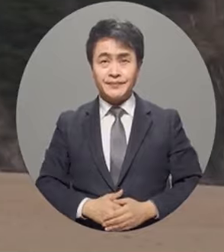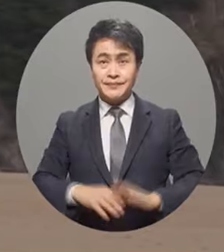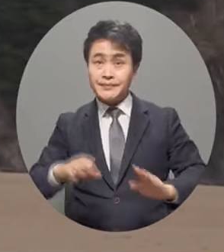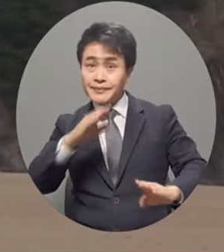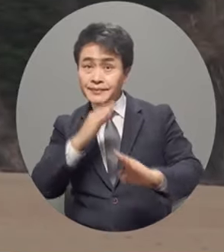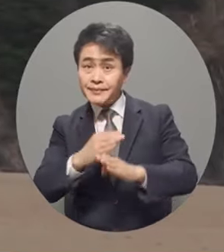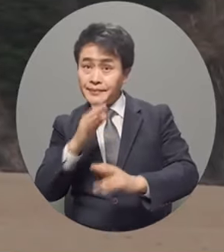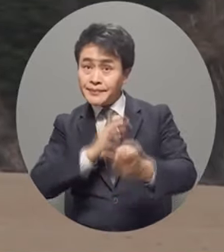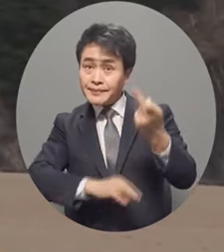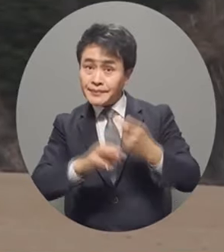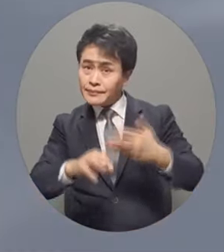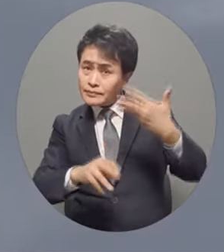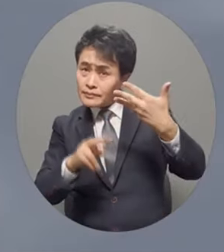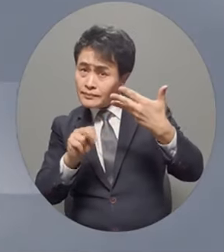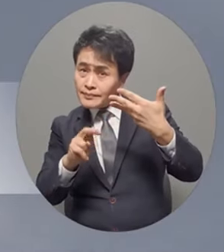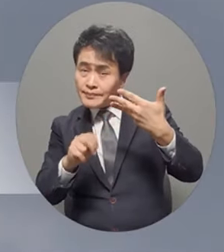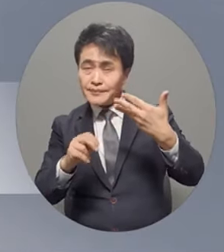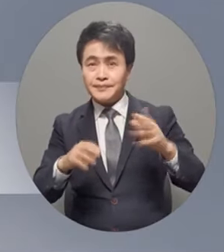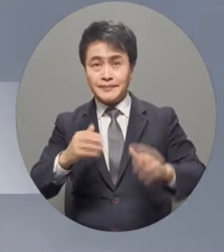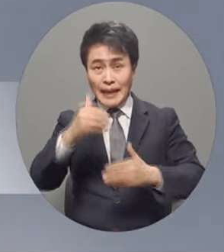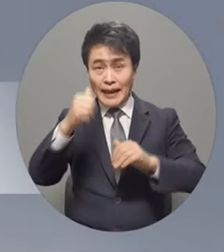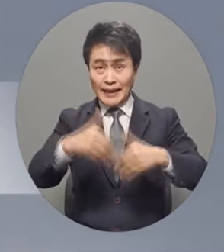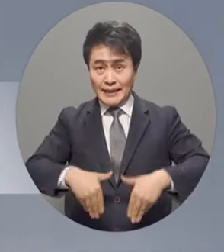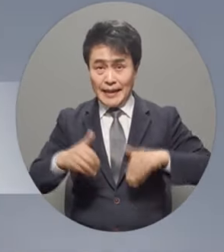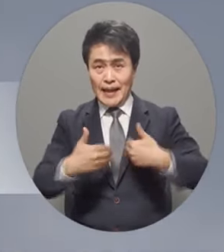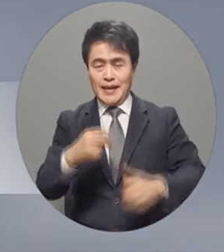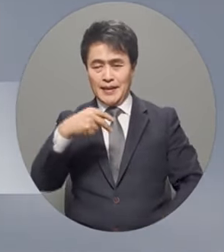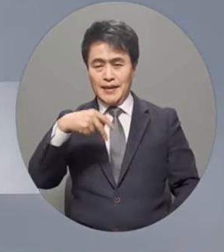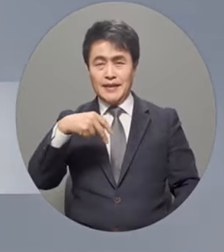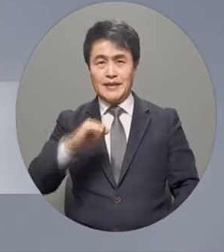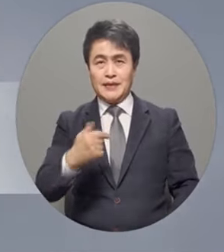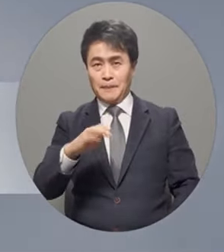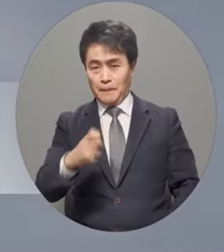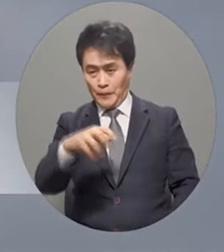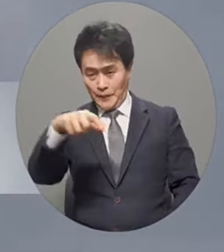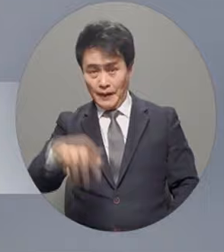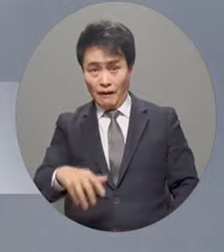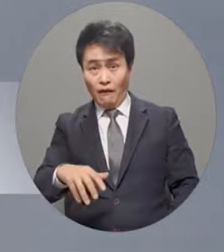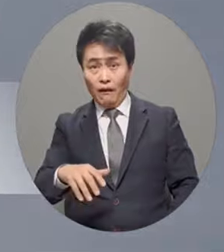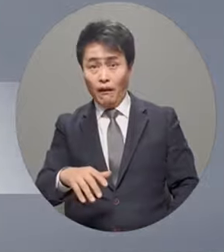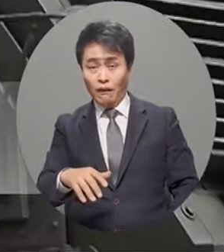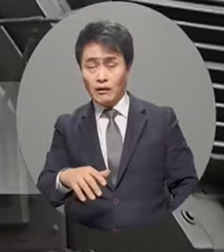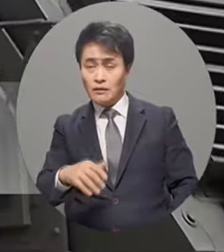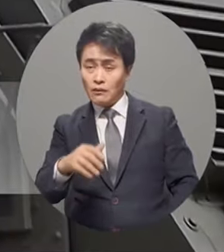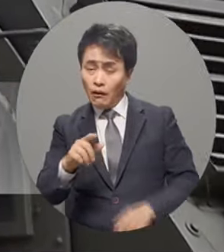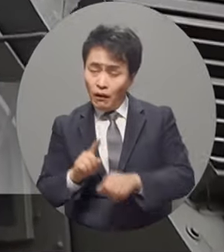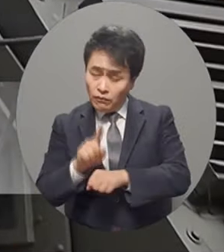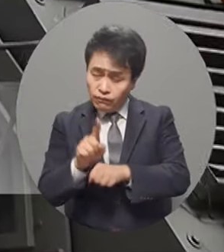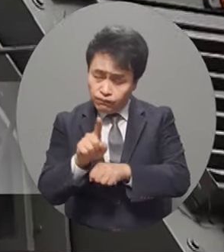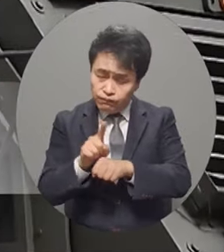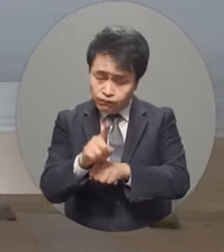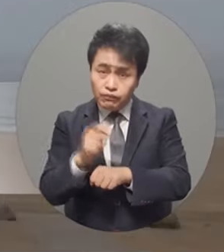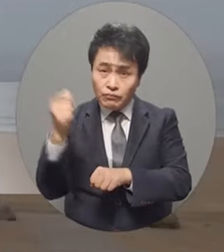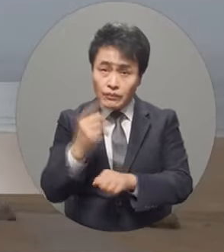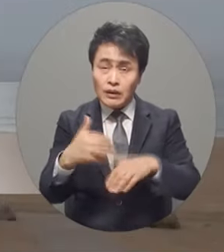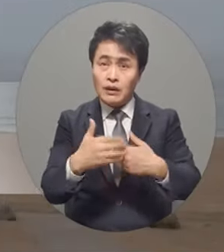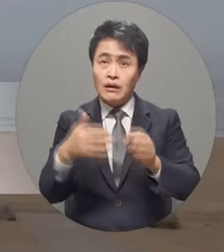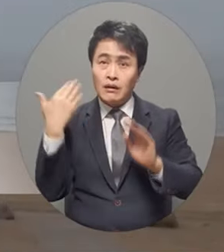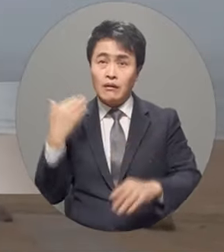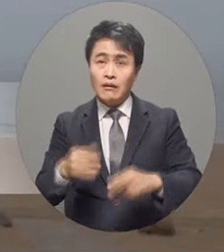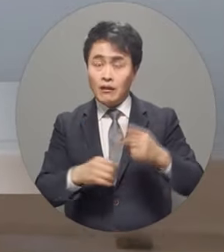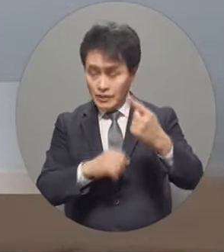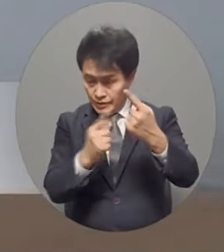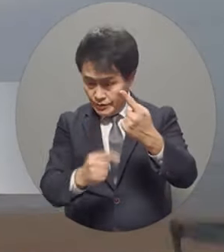북한이 오늘 오전 8시쯤 함경남도 심포 일대에서 순항미사일 여러 발을 발사했습니다. 지난 24일